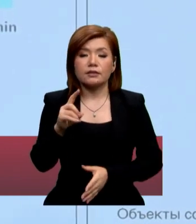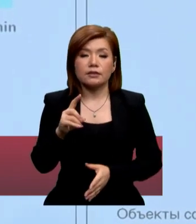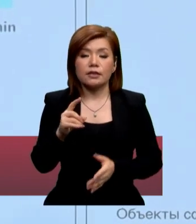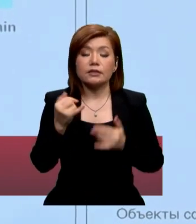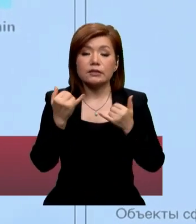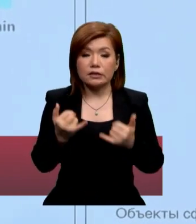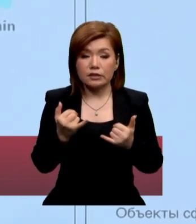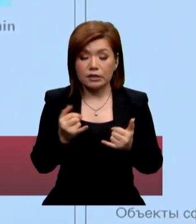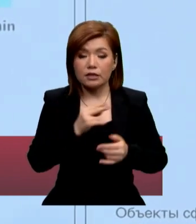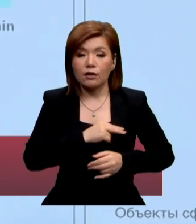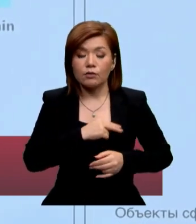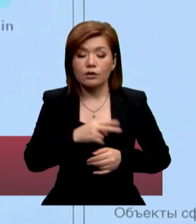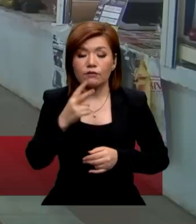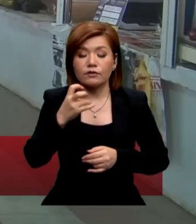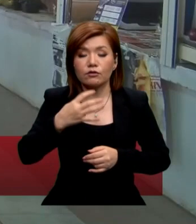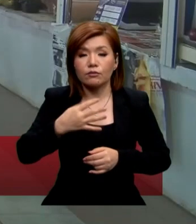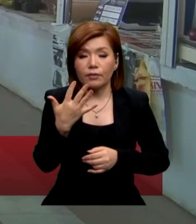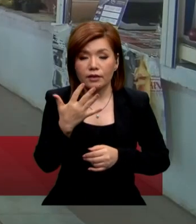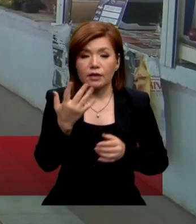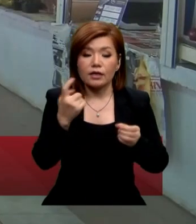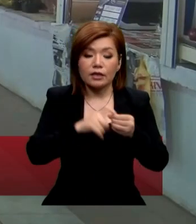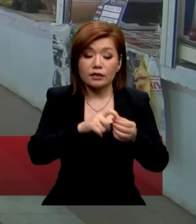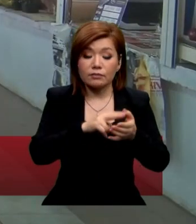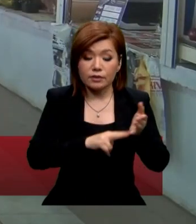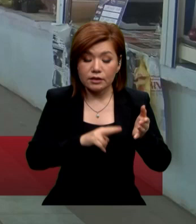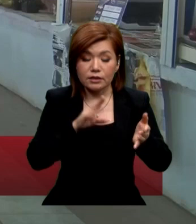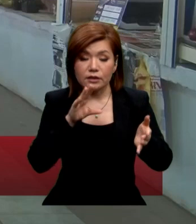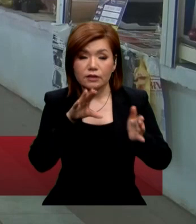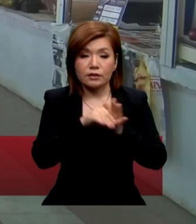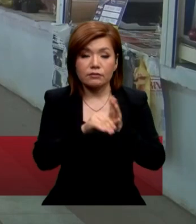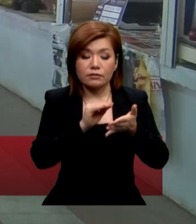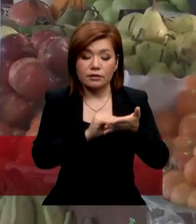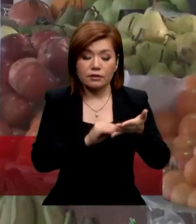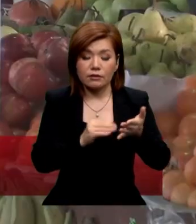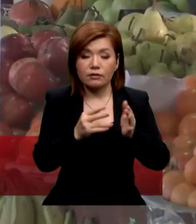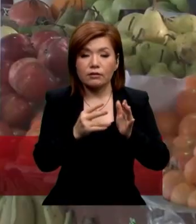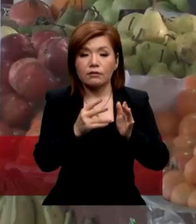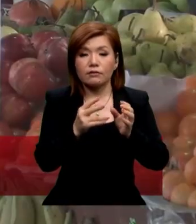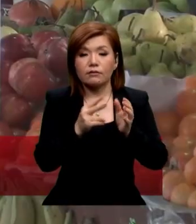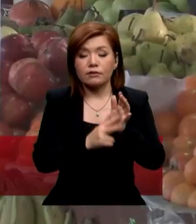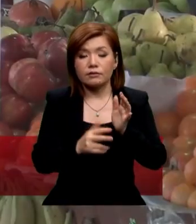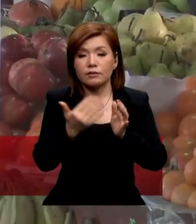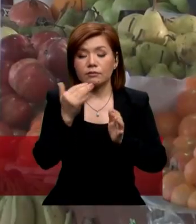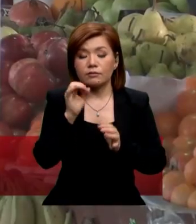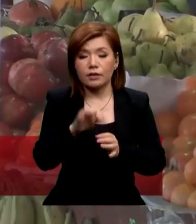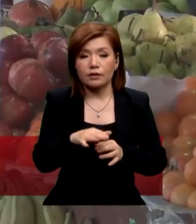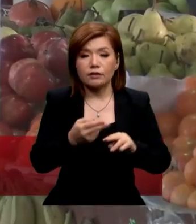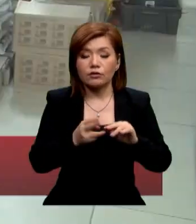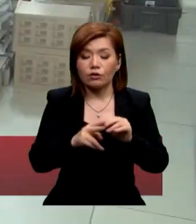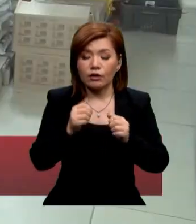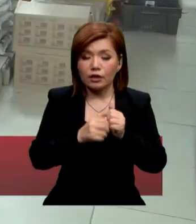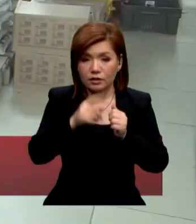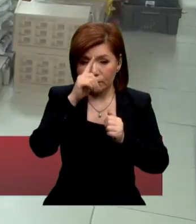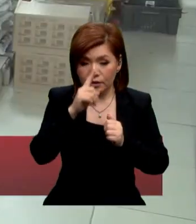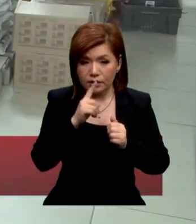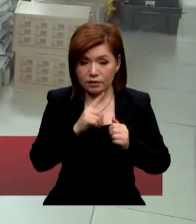сейчас работе задействовано 245 регистраторов которые фиксируют цены в 85 населенных пунктах страны ежемесячно они